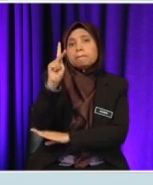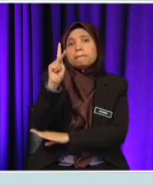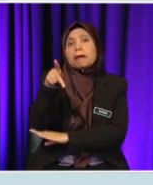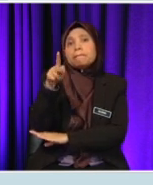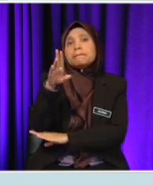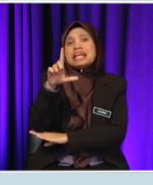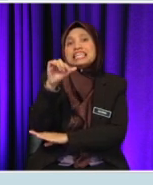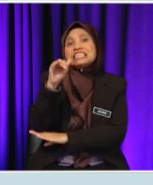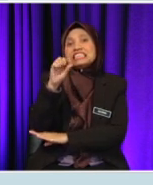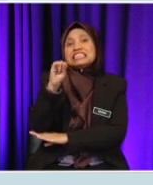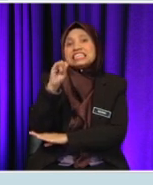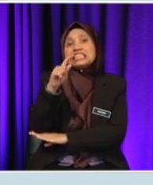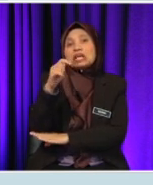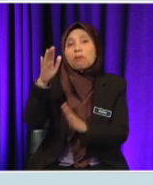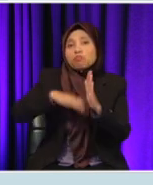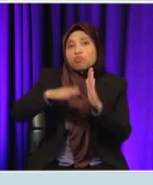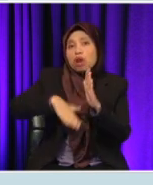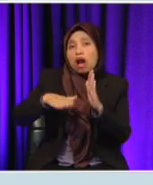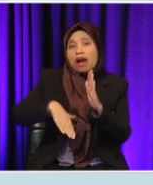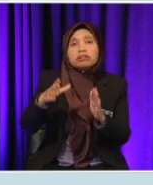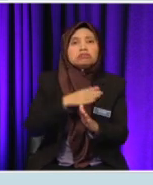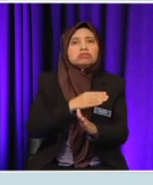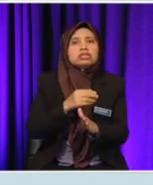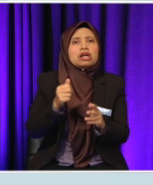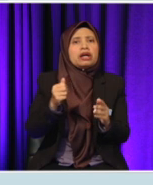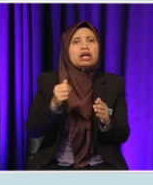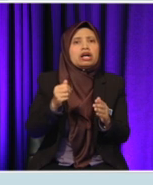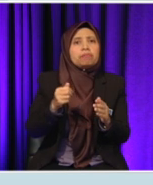memperkenalkan diri dan FirmanNya yang tidak terkenal